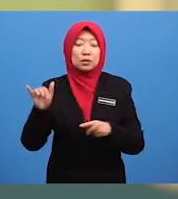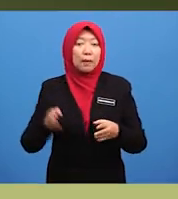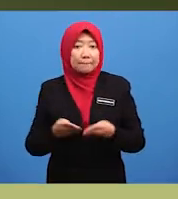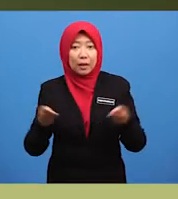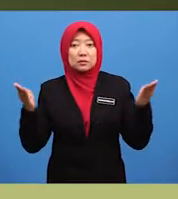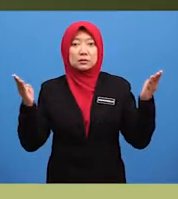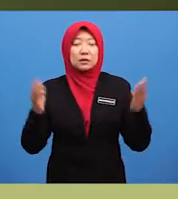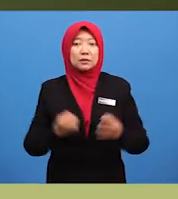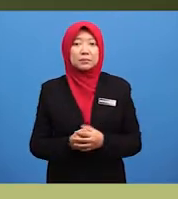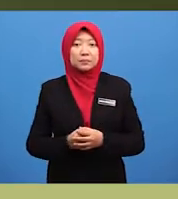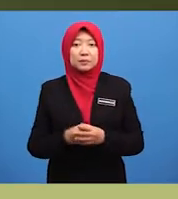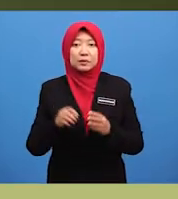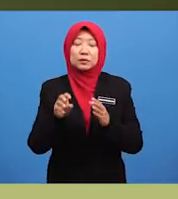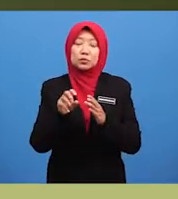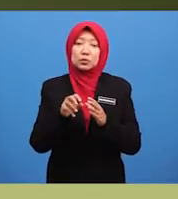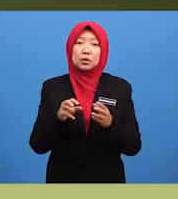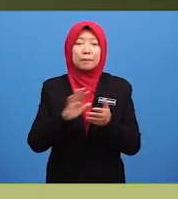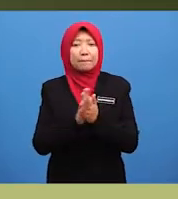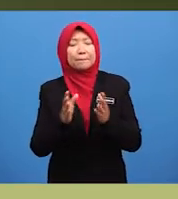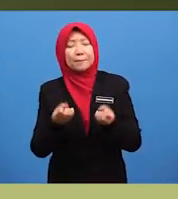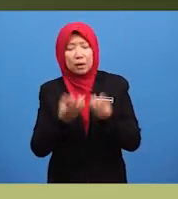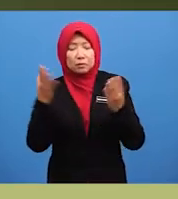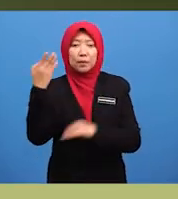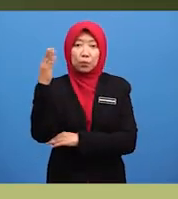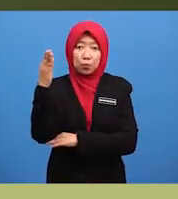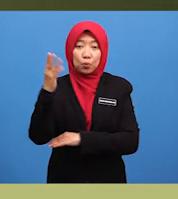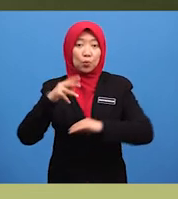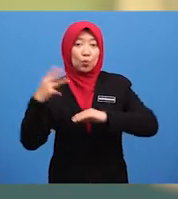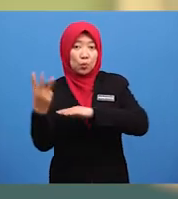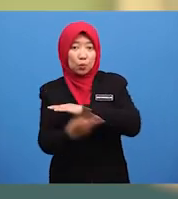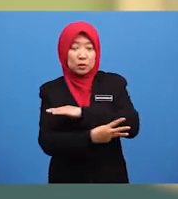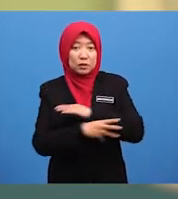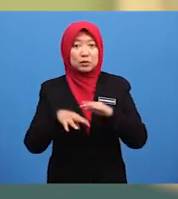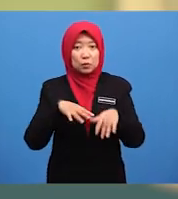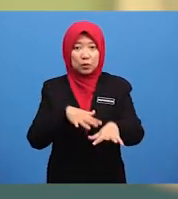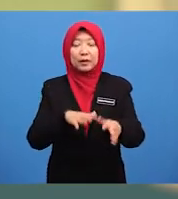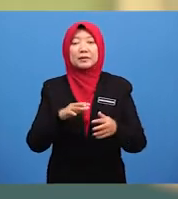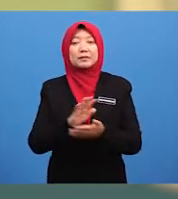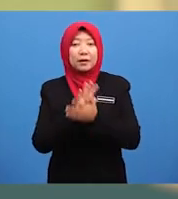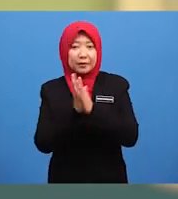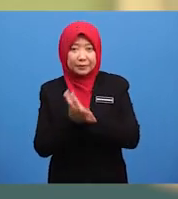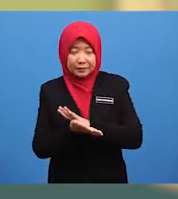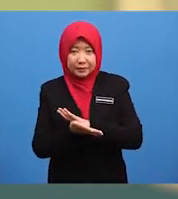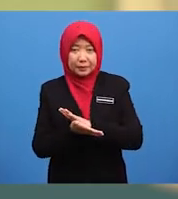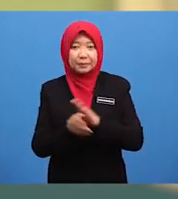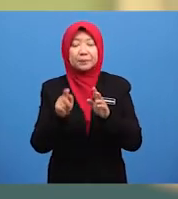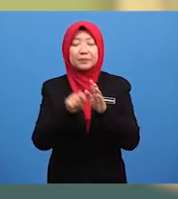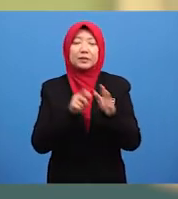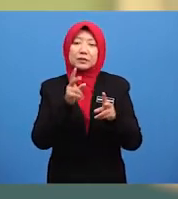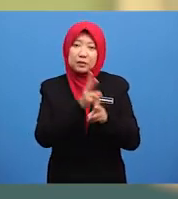banjir. Semakin banyak pokok di sekitar kawasan sungai, maka semakin